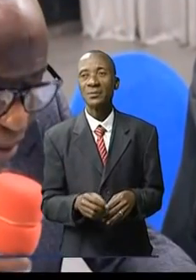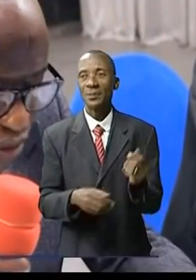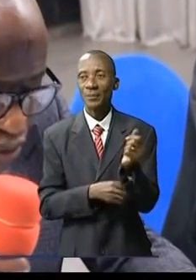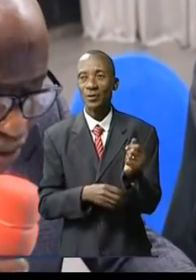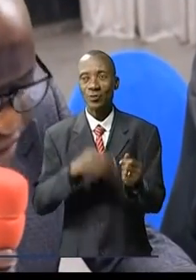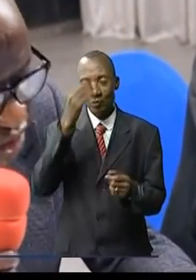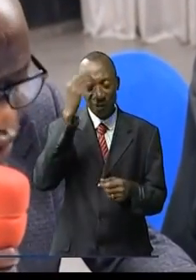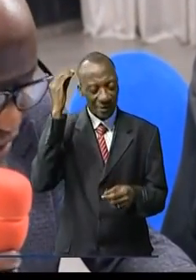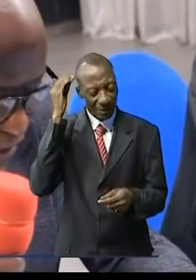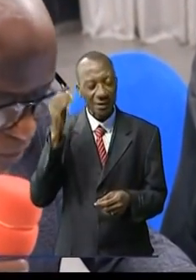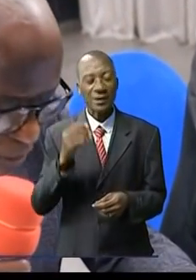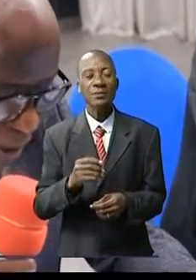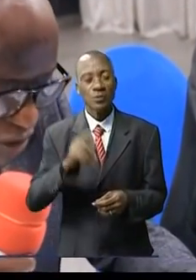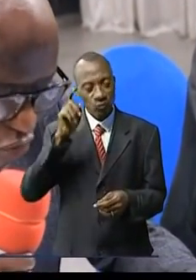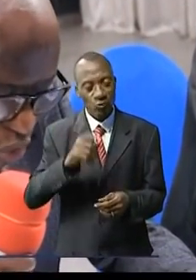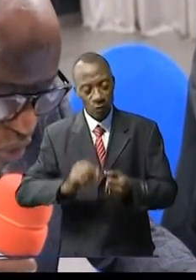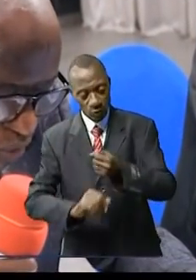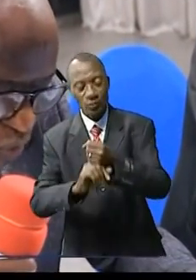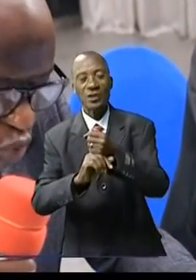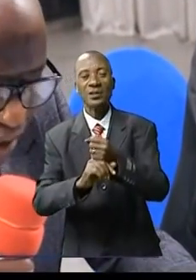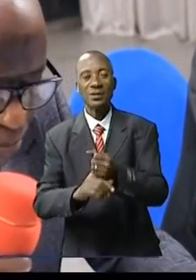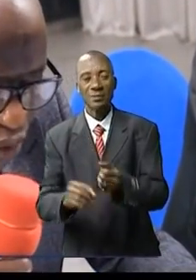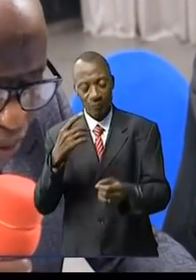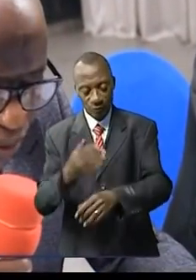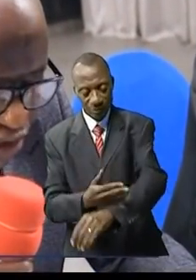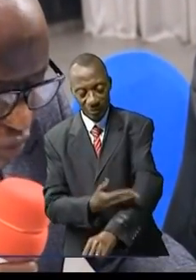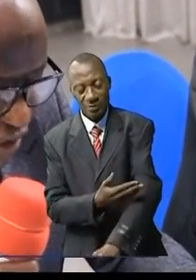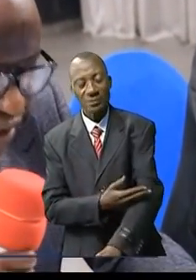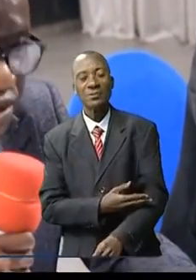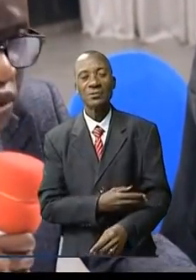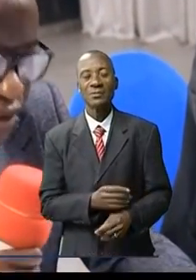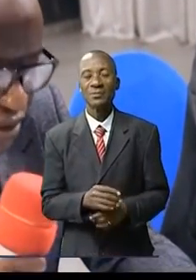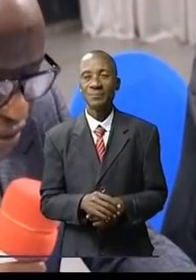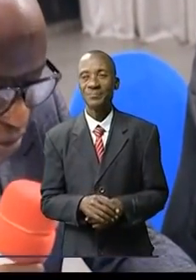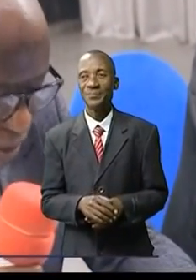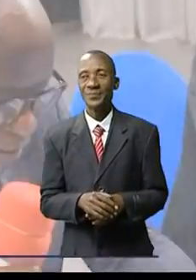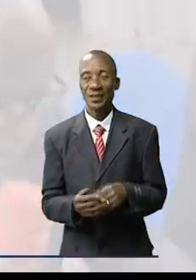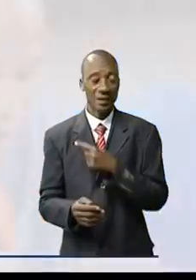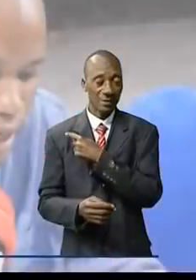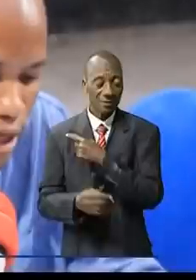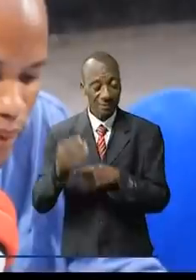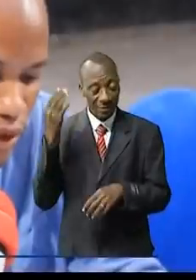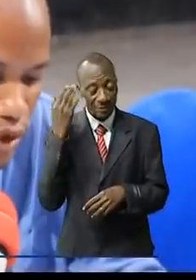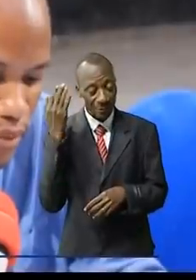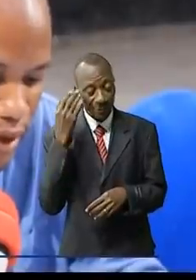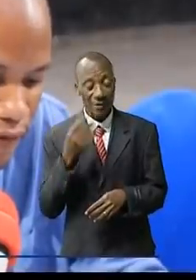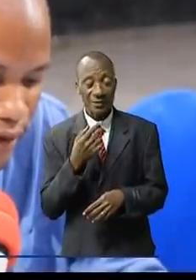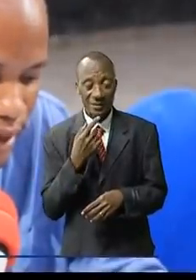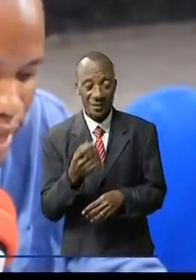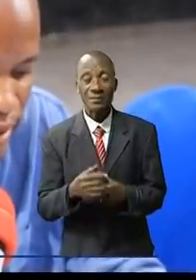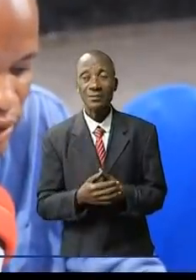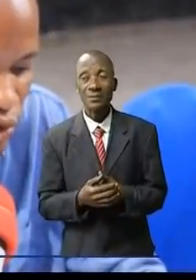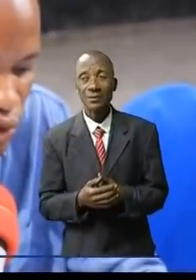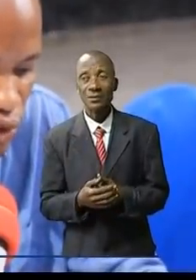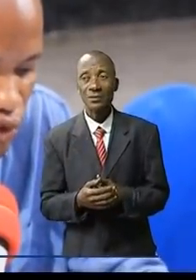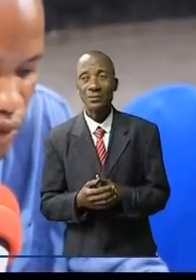à tous dans ce joli cadre, en ces jours où nous célébrons la Journée internationale de santé mentale. Une personne met fin à